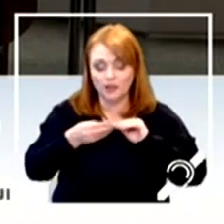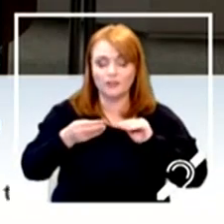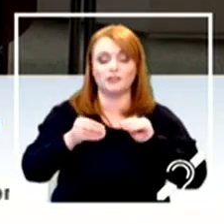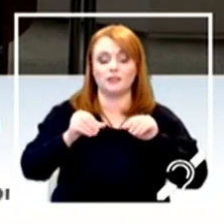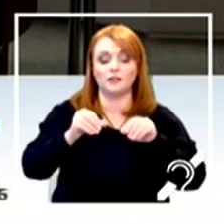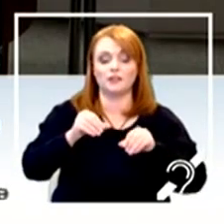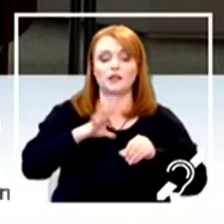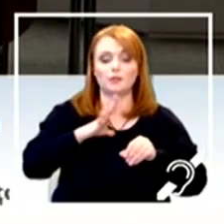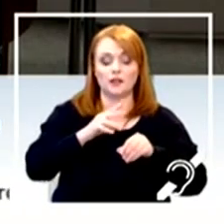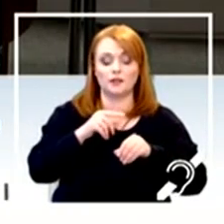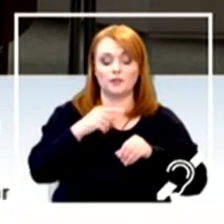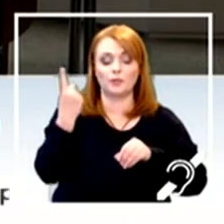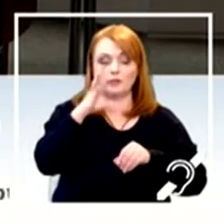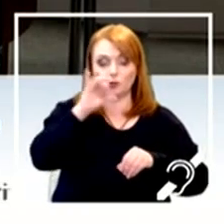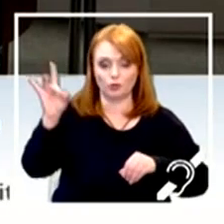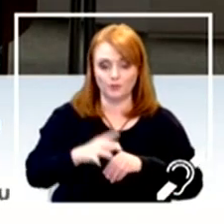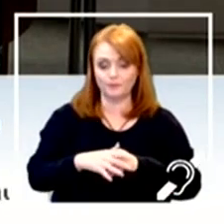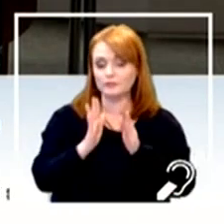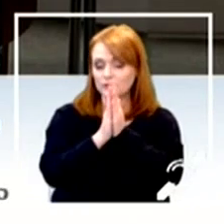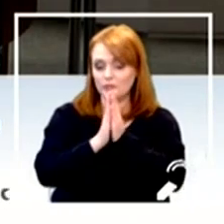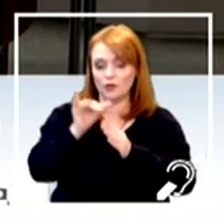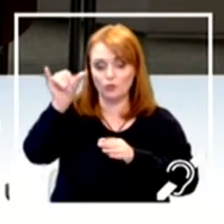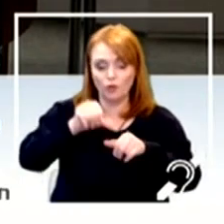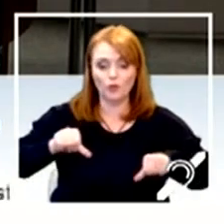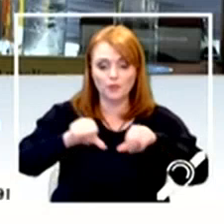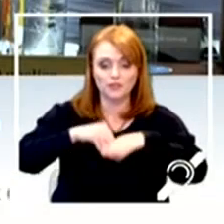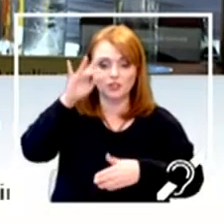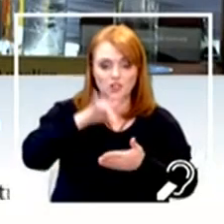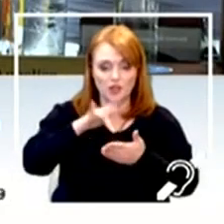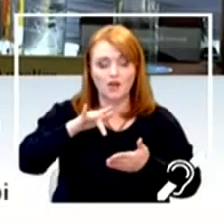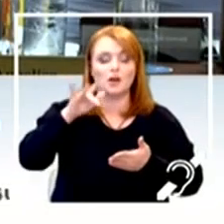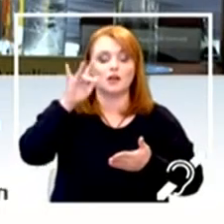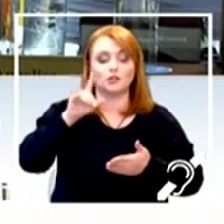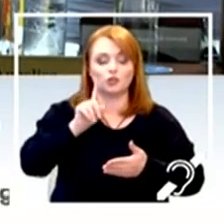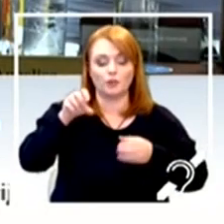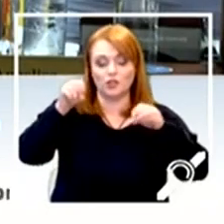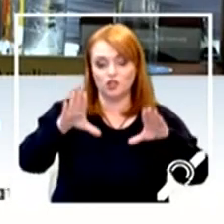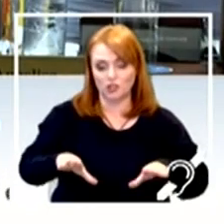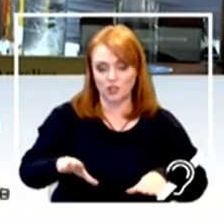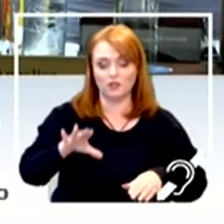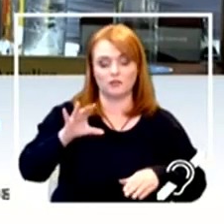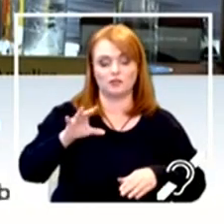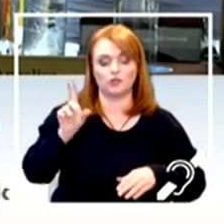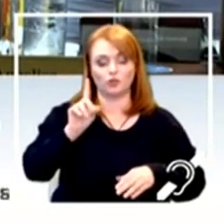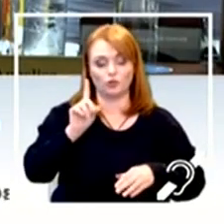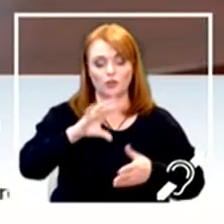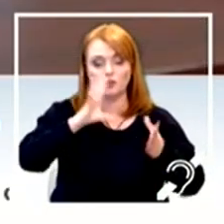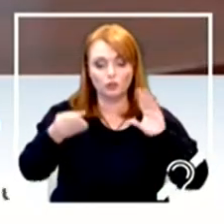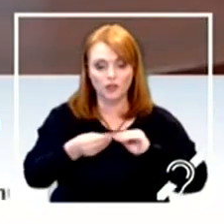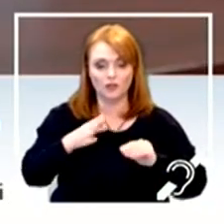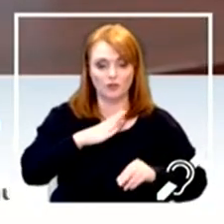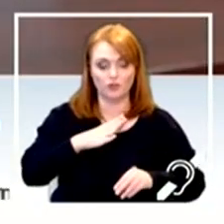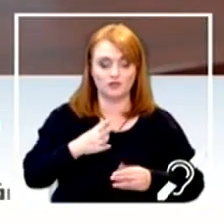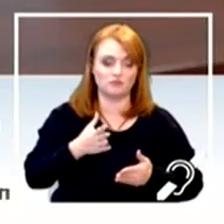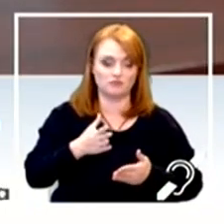circumscripție de nivelul 2 și a cerut Comisiei Electorale Centrale să declare alegerile nule. Partidul Șansa a argumentat că ar fi avut